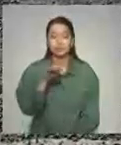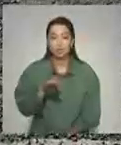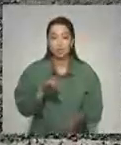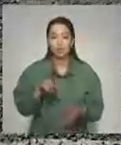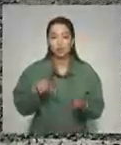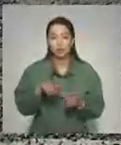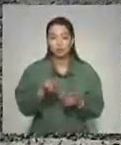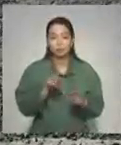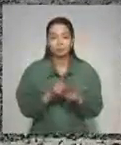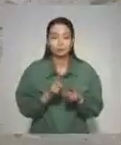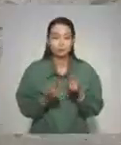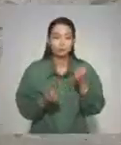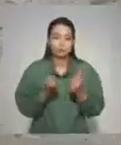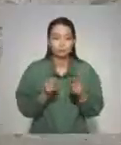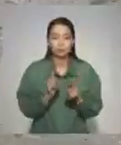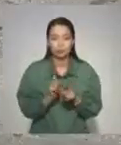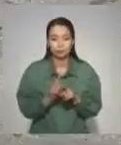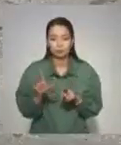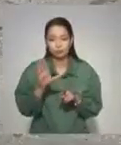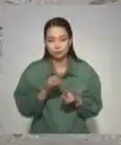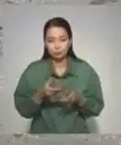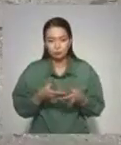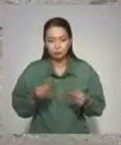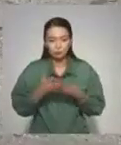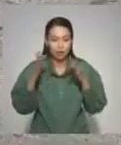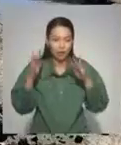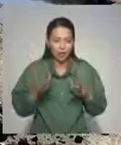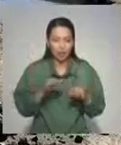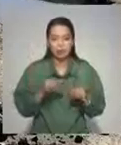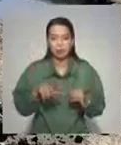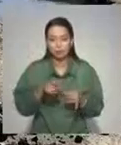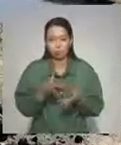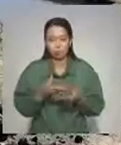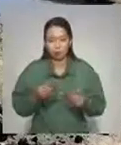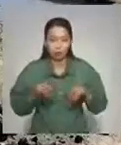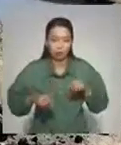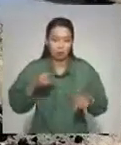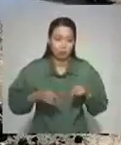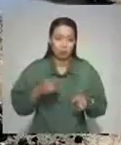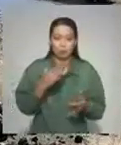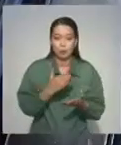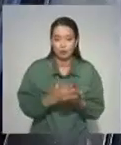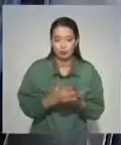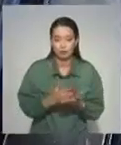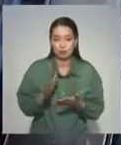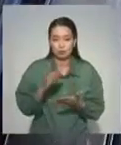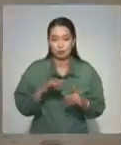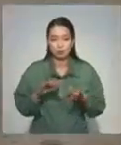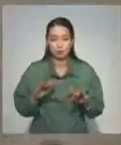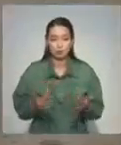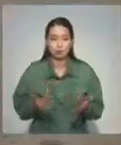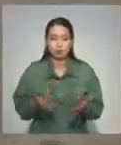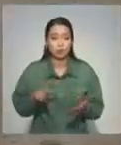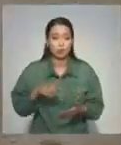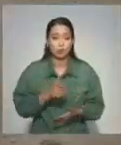бірге тақтайдай тегіс асфальт еріп кетті. Қаладағы тас жолдардың басым бөлігі шұрық тесік, дені дұрыс көше қалмады.